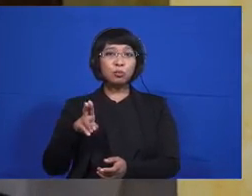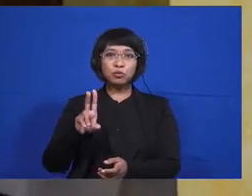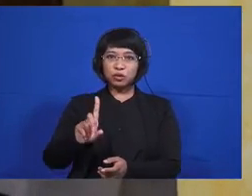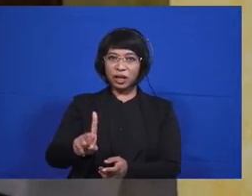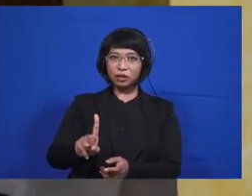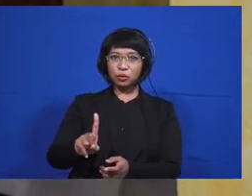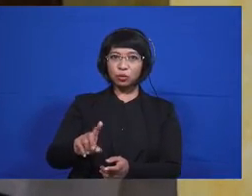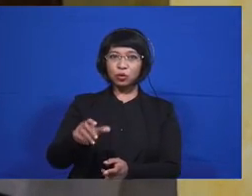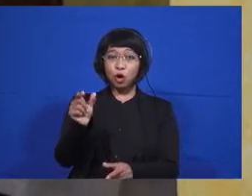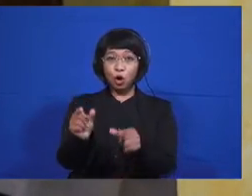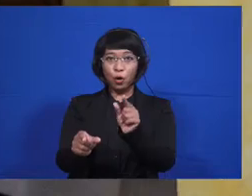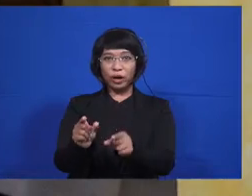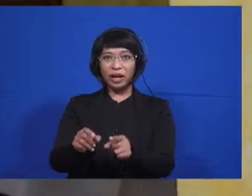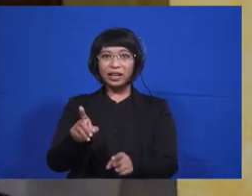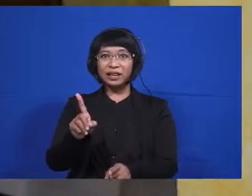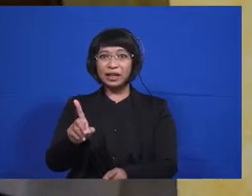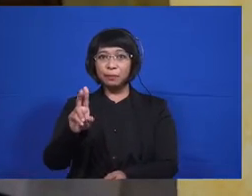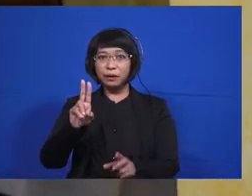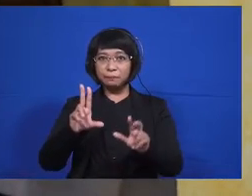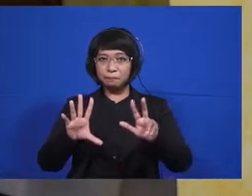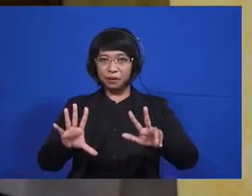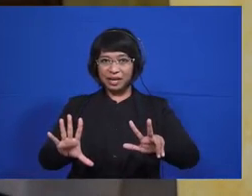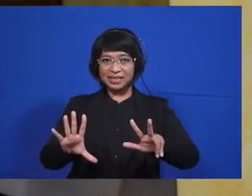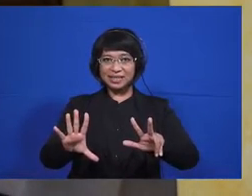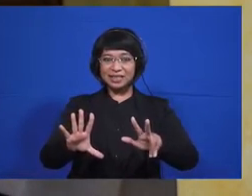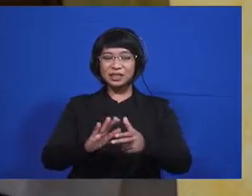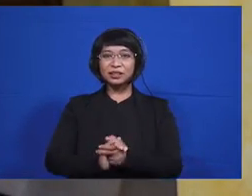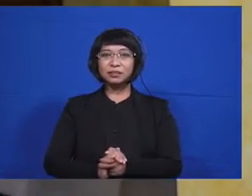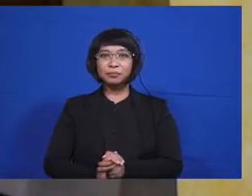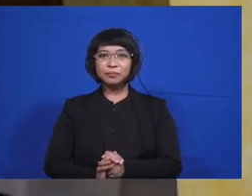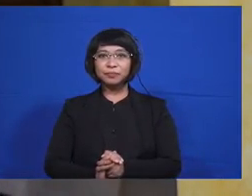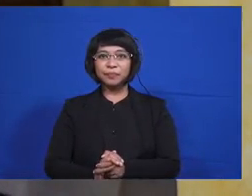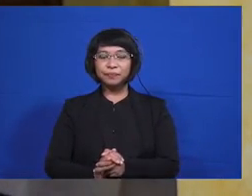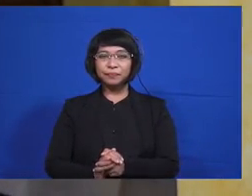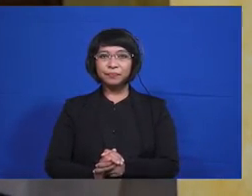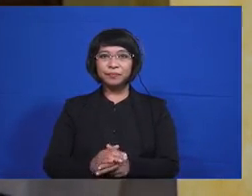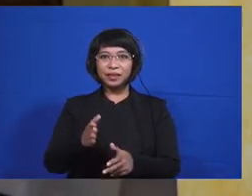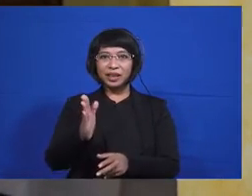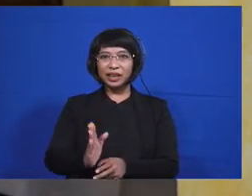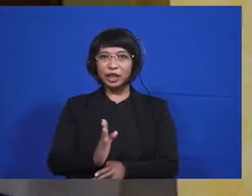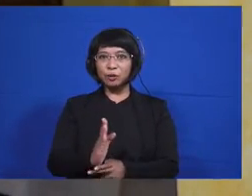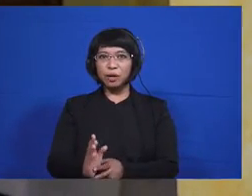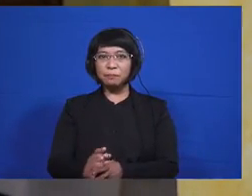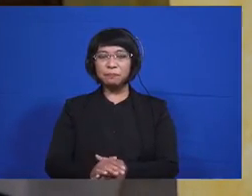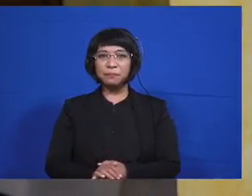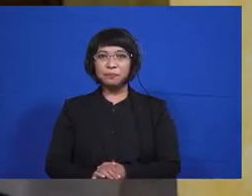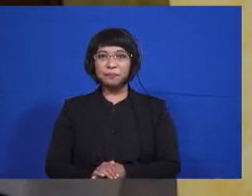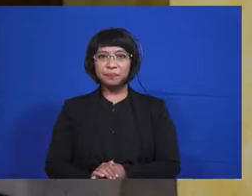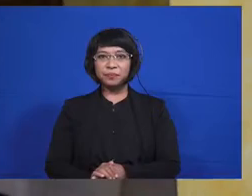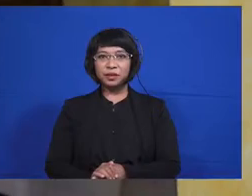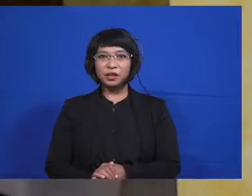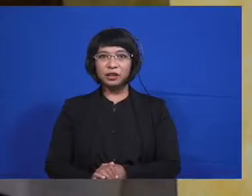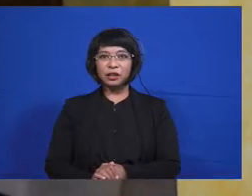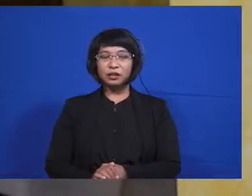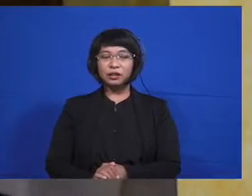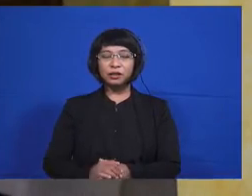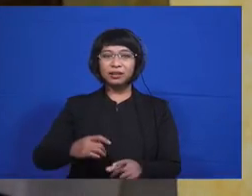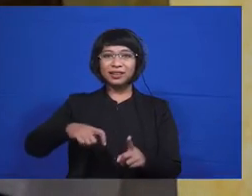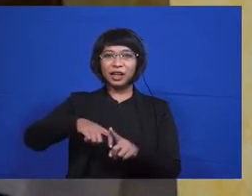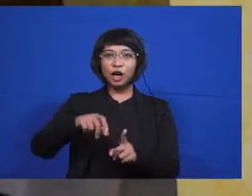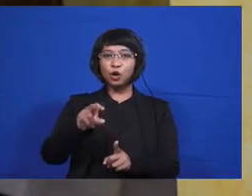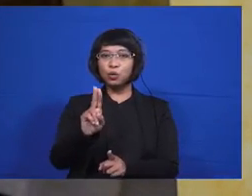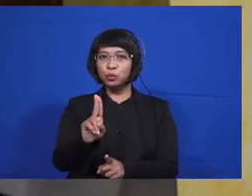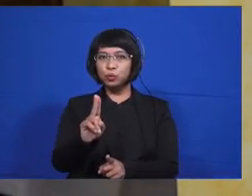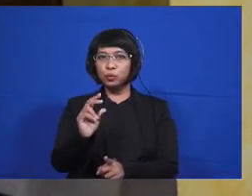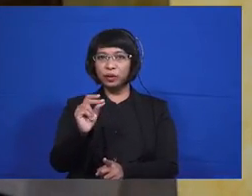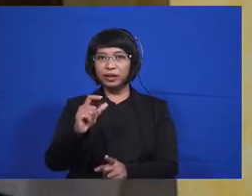18 imam, 2 suster, 1 diakon menjalani kursus formator